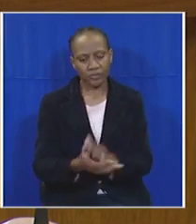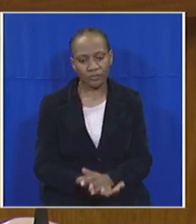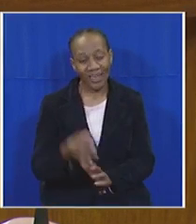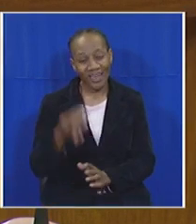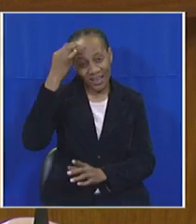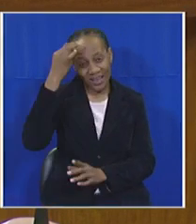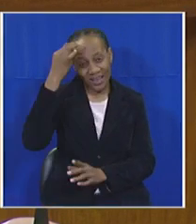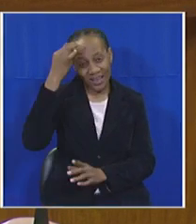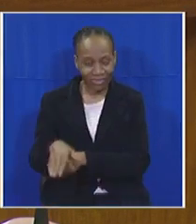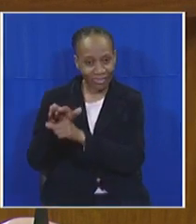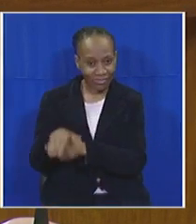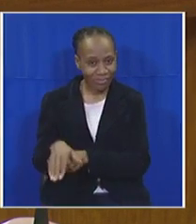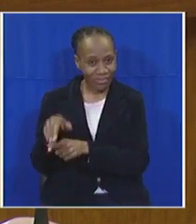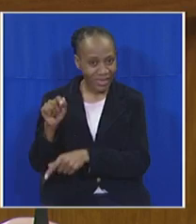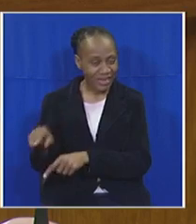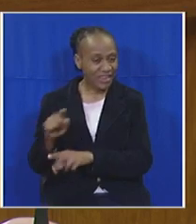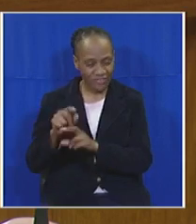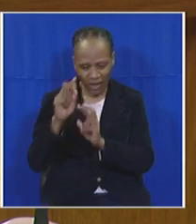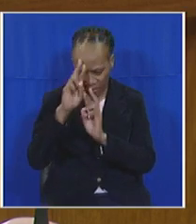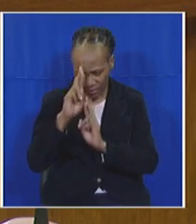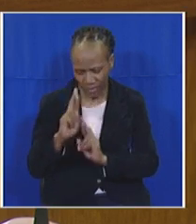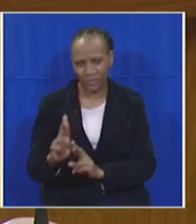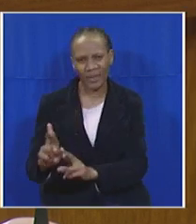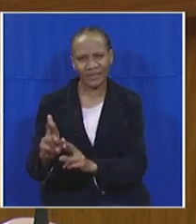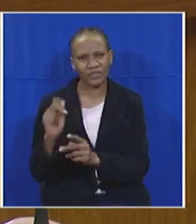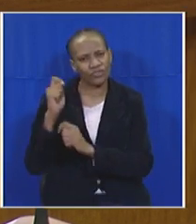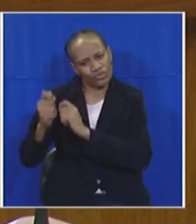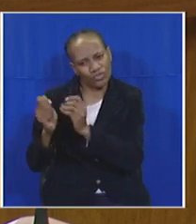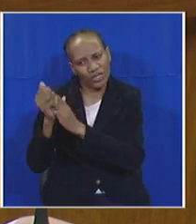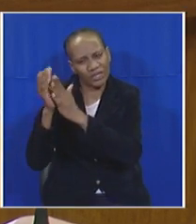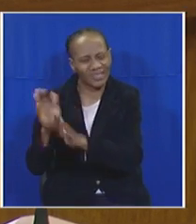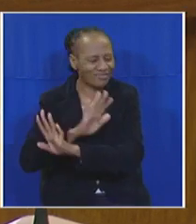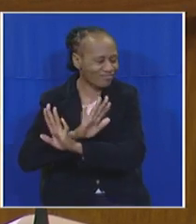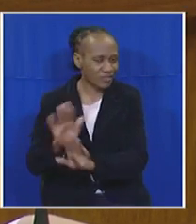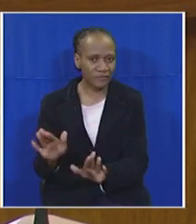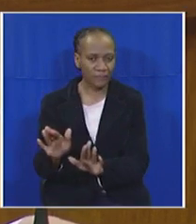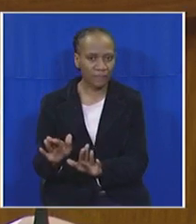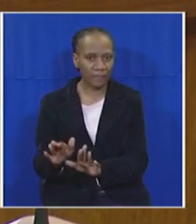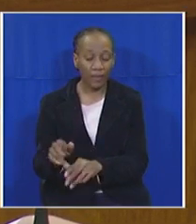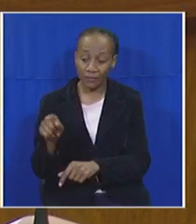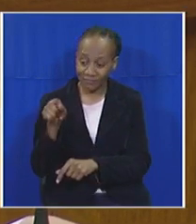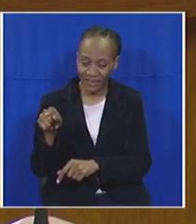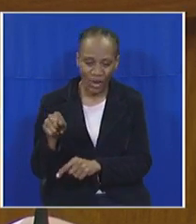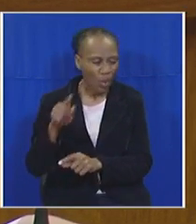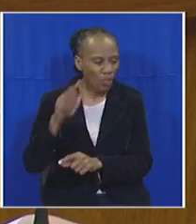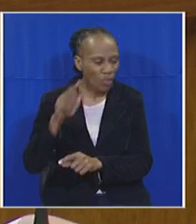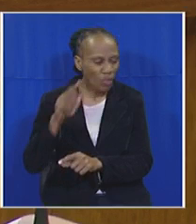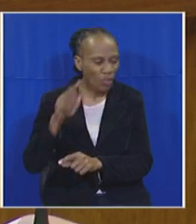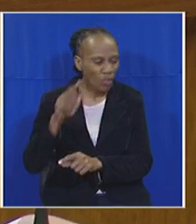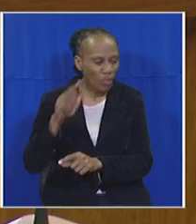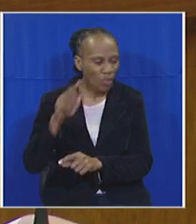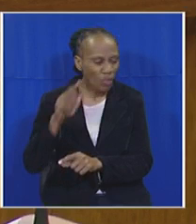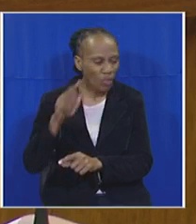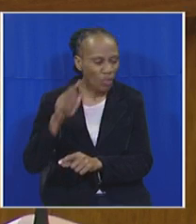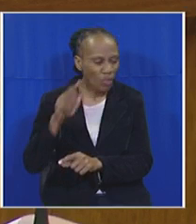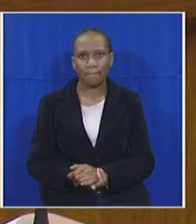ukuba adale uqhekeko esizweni sakithi nokuthi adelele labaholi bendabuko. The role and the function of traditional leaders in